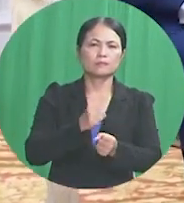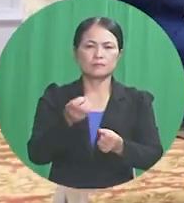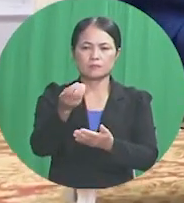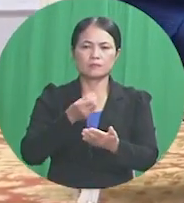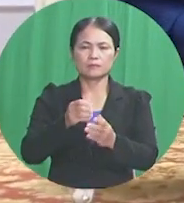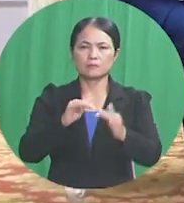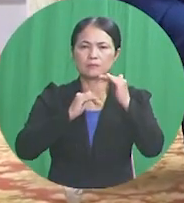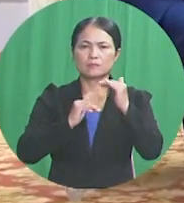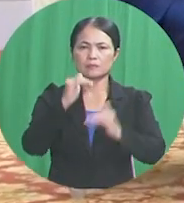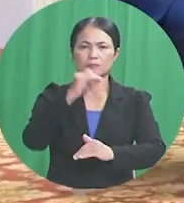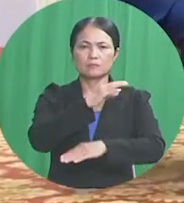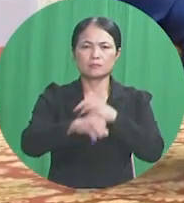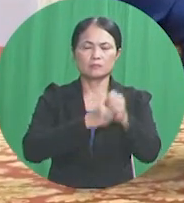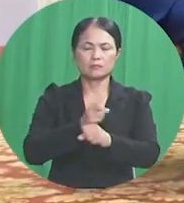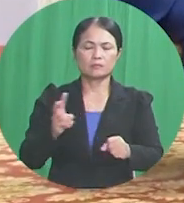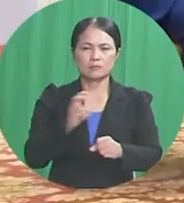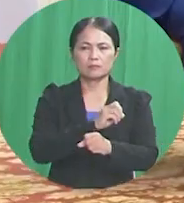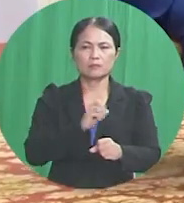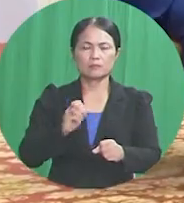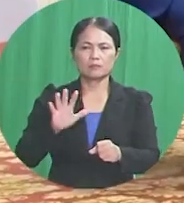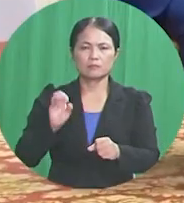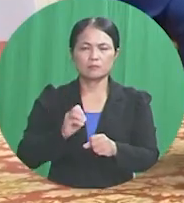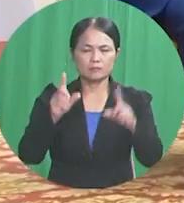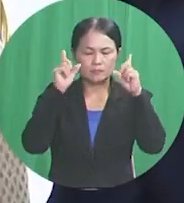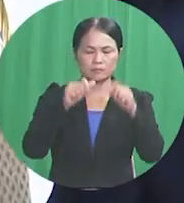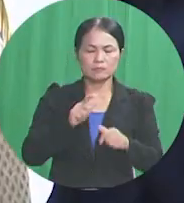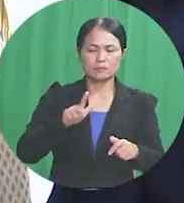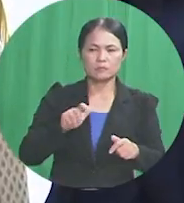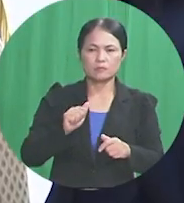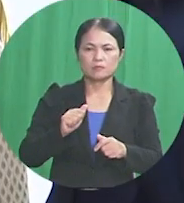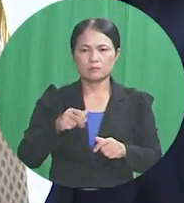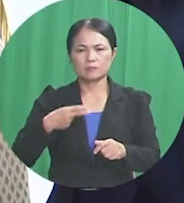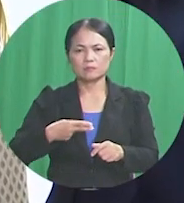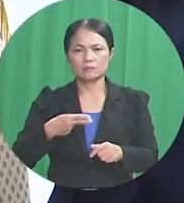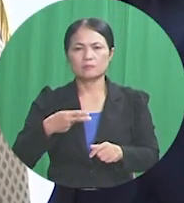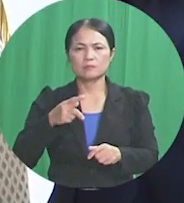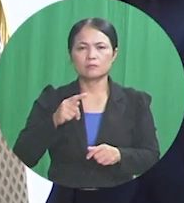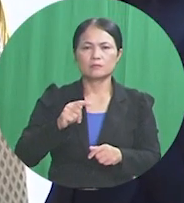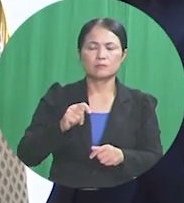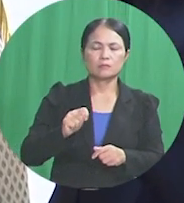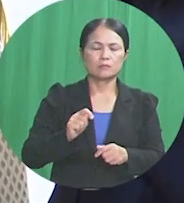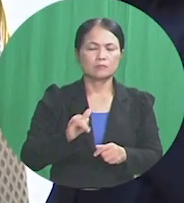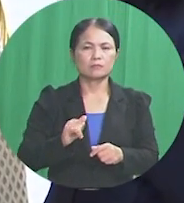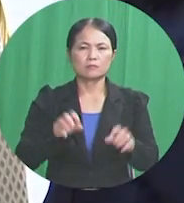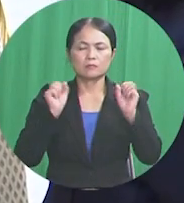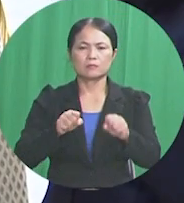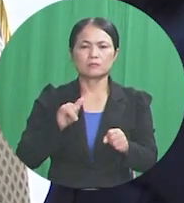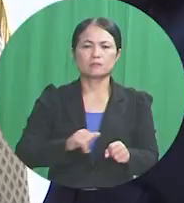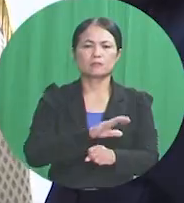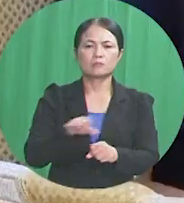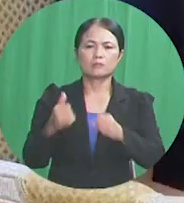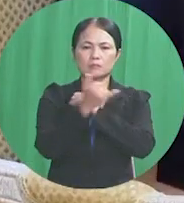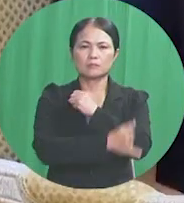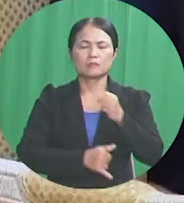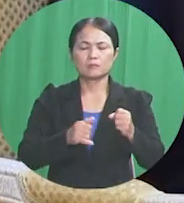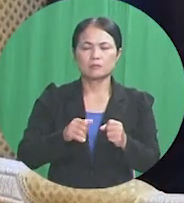จำนวนกบฏคปูในชนามปีปอนฮาสับอายุดำอับดุลลาสหิตบานสังเกตเคยปีสักดานุโพลในกัมพูชีได้ประเทศ